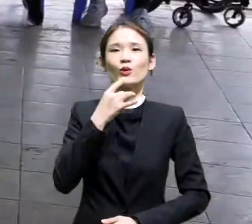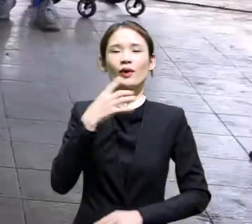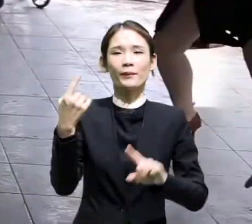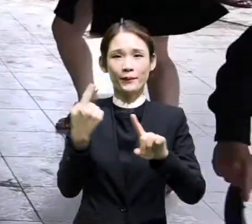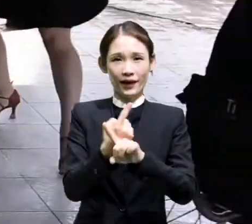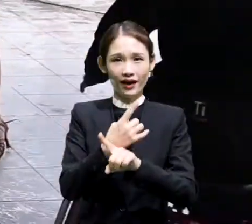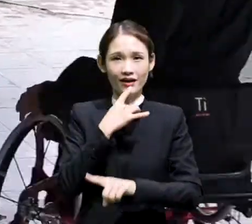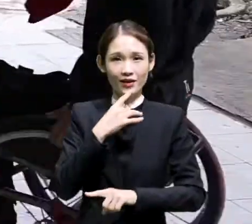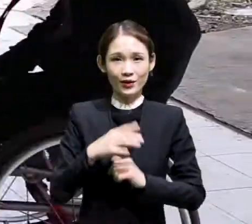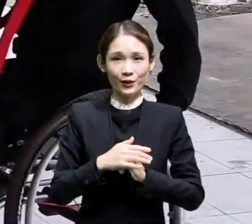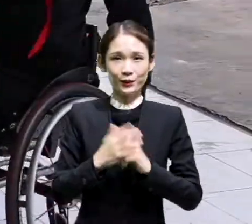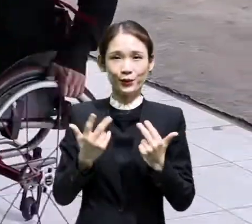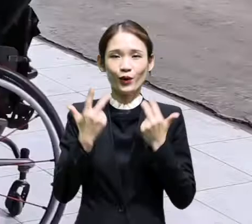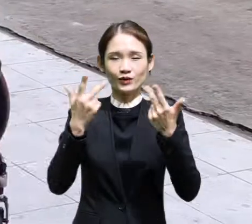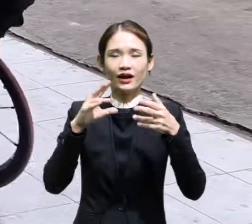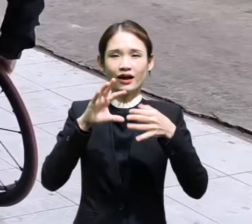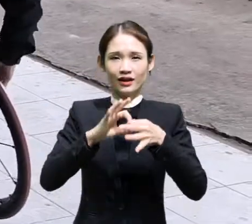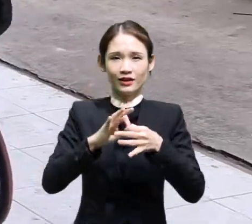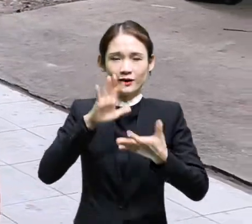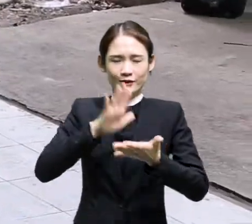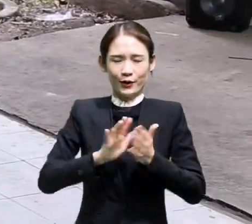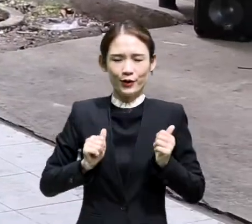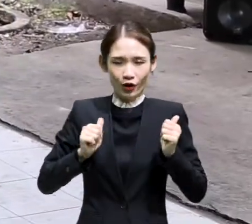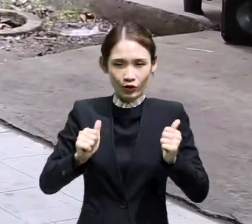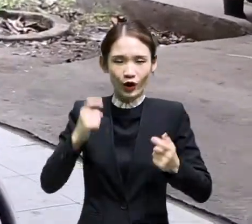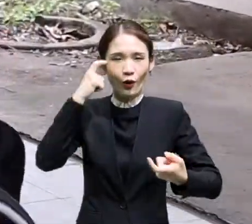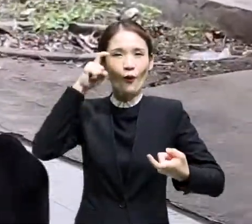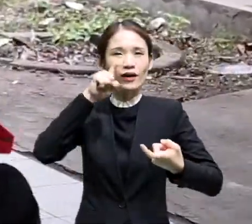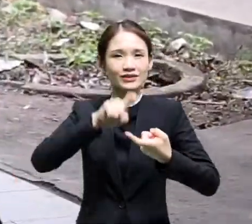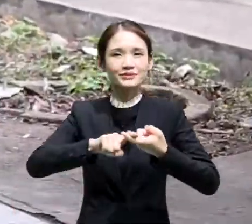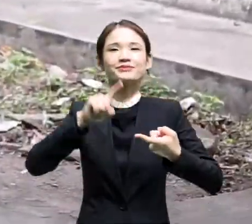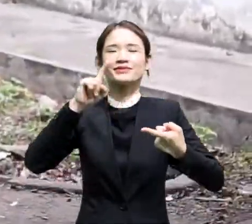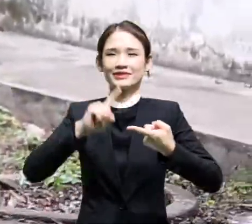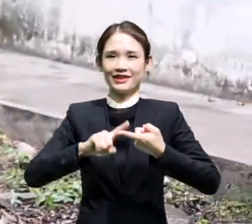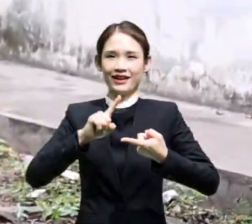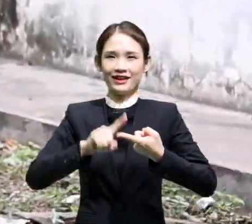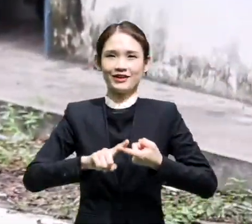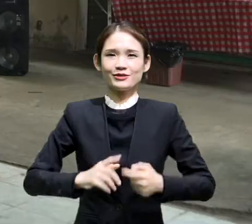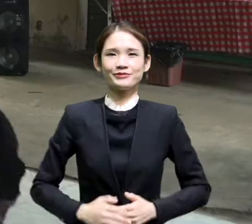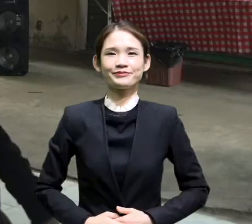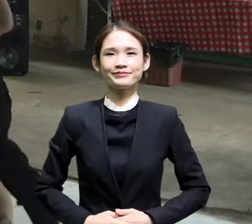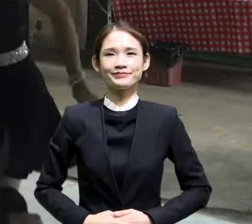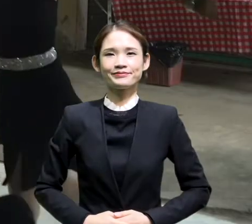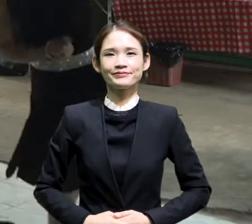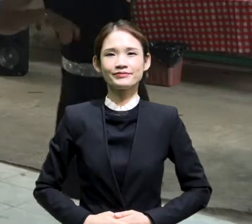하지만 장소만 바뀌었을 뿐 봉사에 대한 열정이나 참가자들의 관심은 그대로네요.